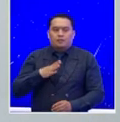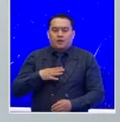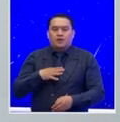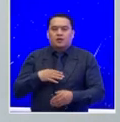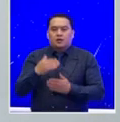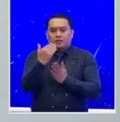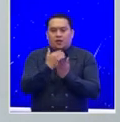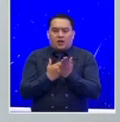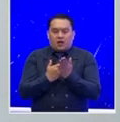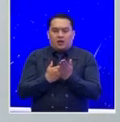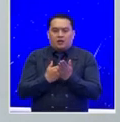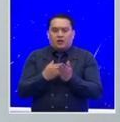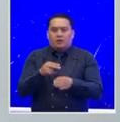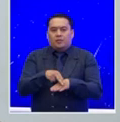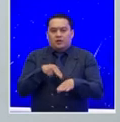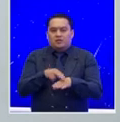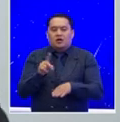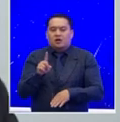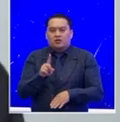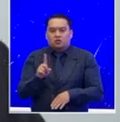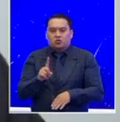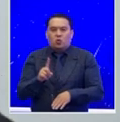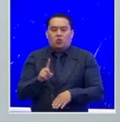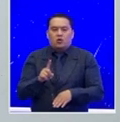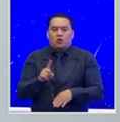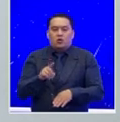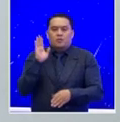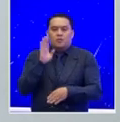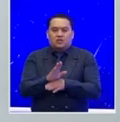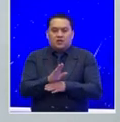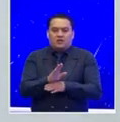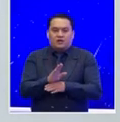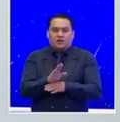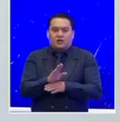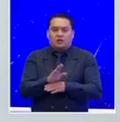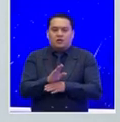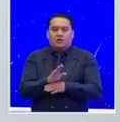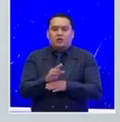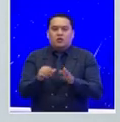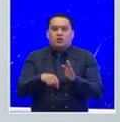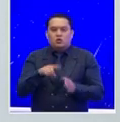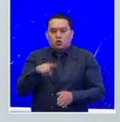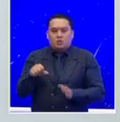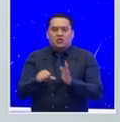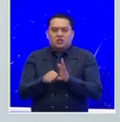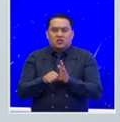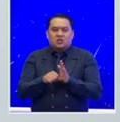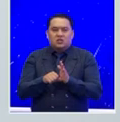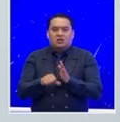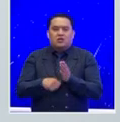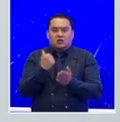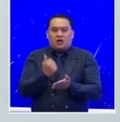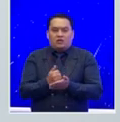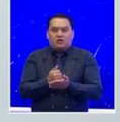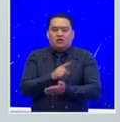прописано, как я уже сказал, постановление номером 6 от 13 числа главного